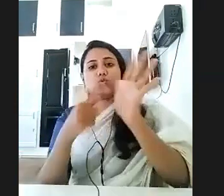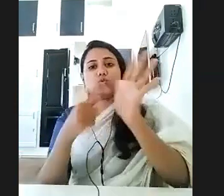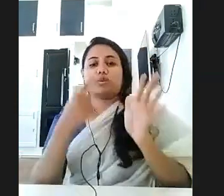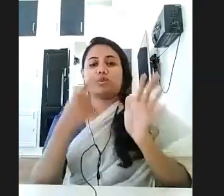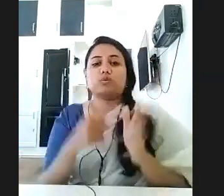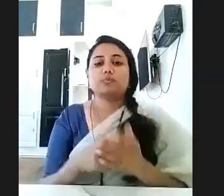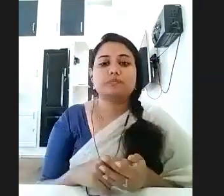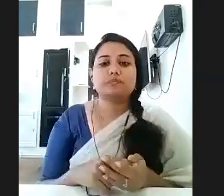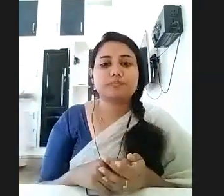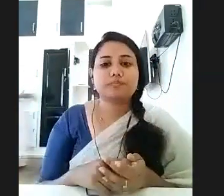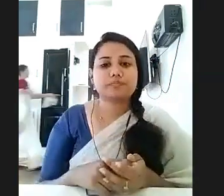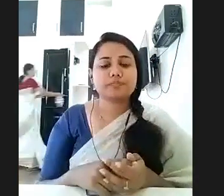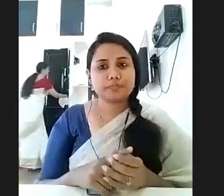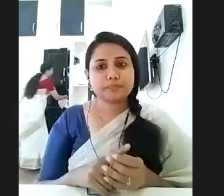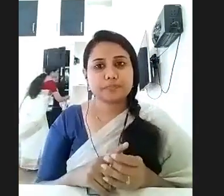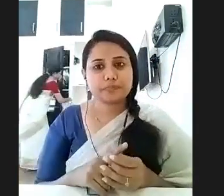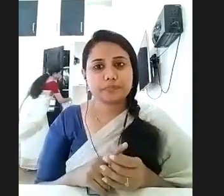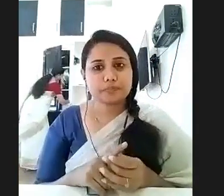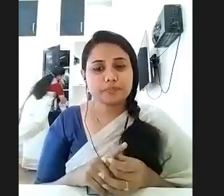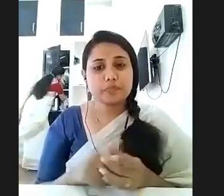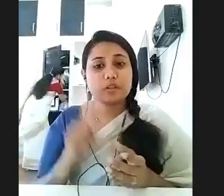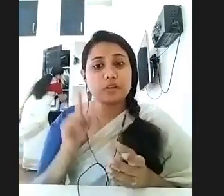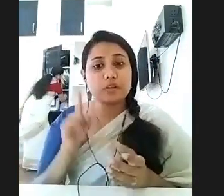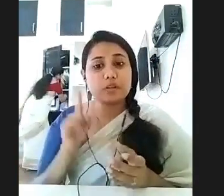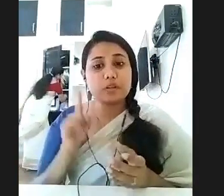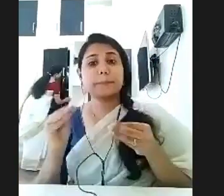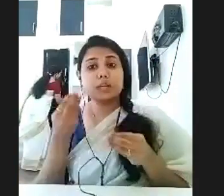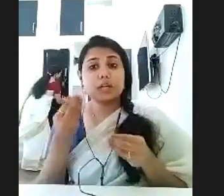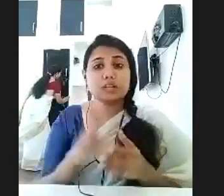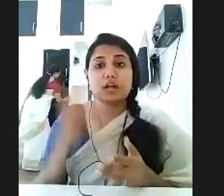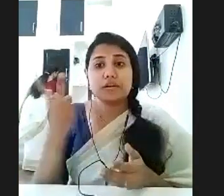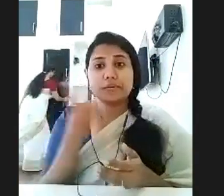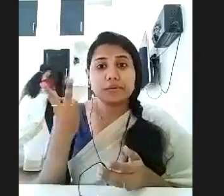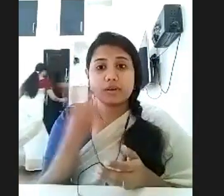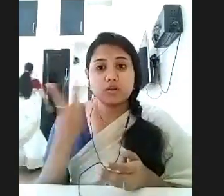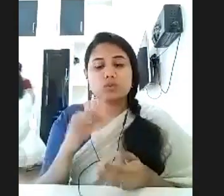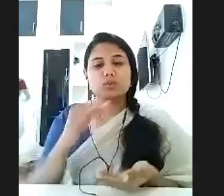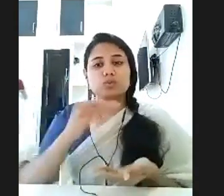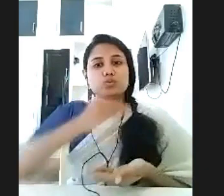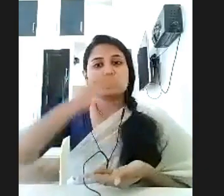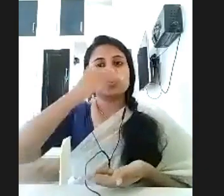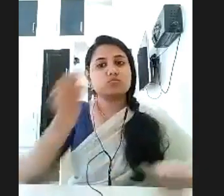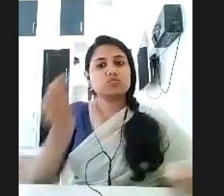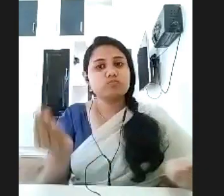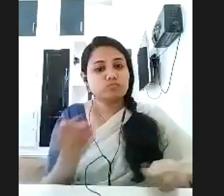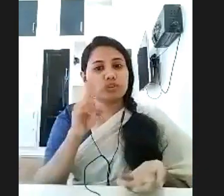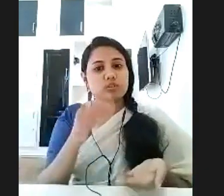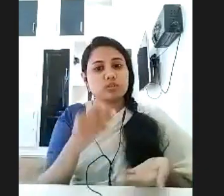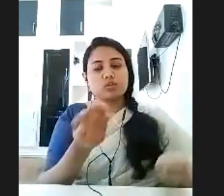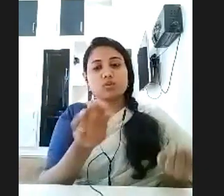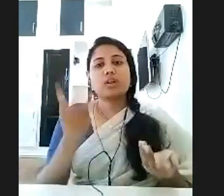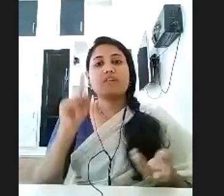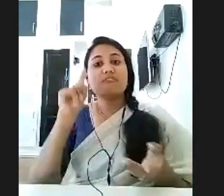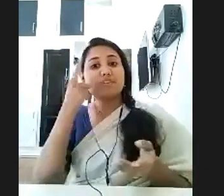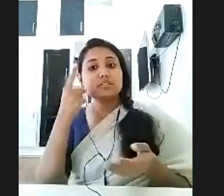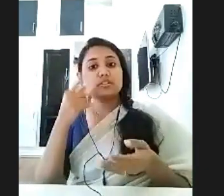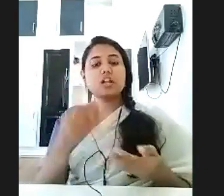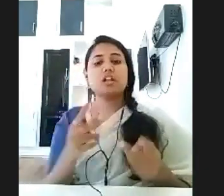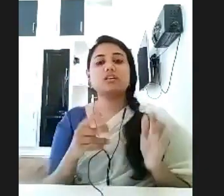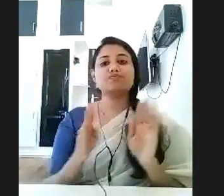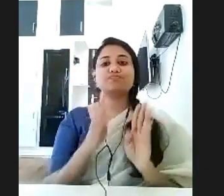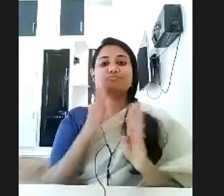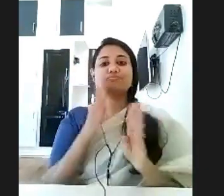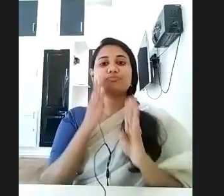നമ്മൾ ആക്ച്വലി ഇറ്റ് ഈസ് ബെറ്റർ ദാറ്റ് എനിക്കൊന്ന് 2 കുട്ടികളെ ഒന്ന് നേരിട്ട് കാണുന്നത്, ഫസ്റ്റ് വിസിറ്റ് എപ്പോഴും നേരിട്ട് കാണുന്നത് നല്ലതായിരിക്കും. മെയിൻലി ബിക്കോസ്